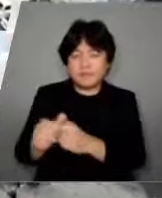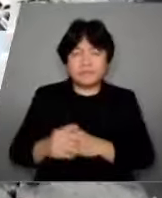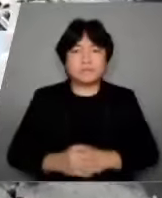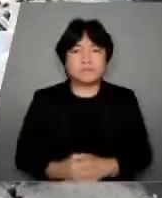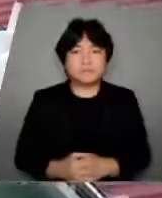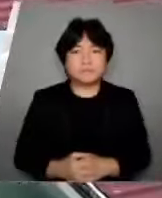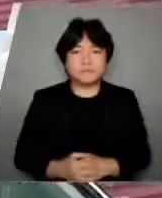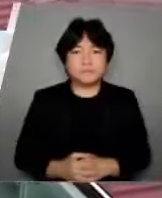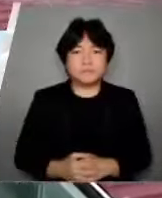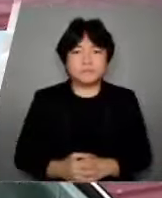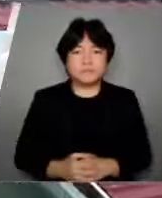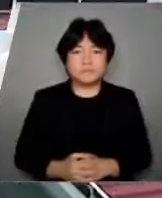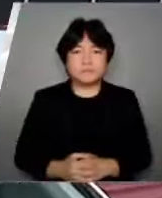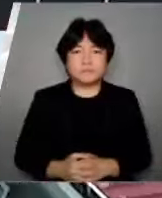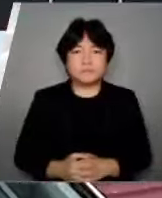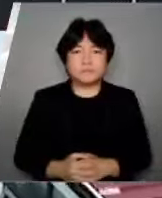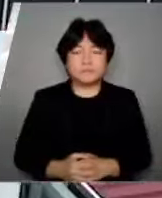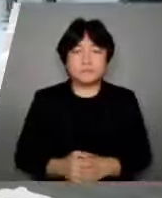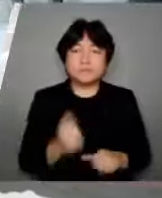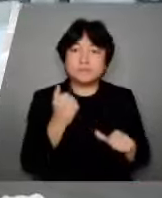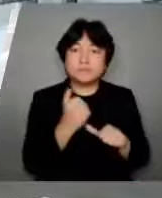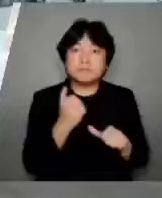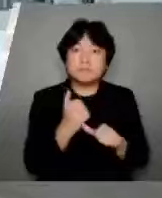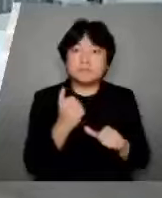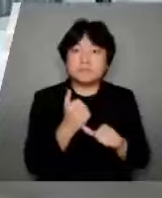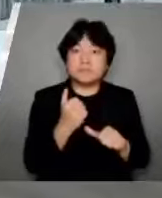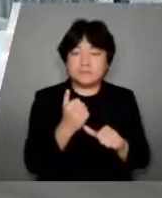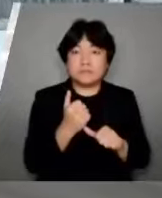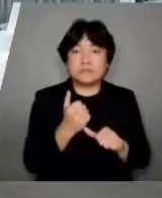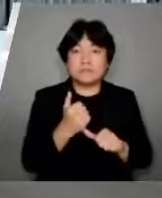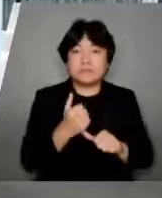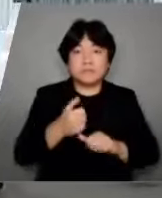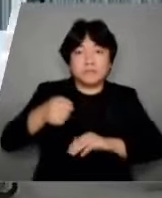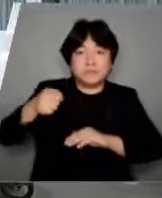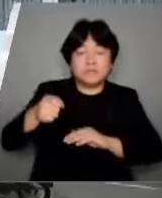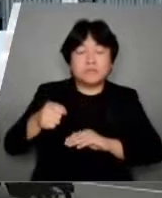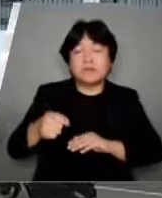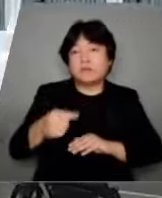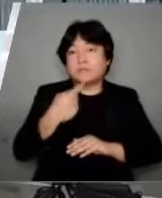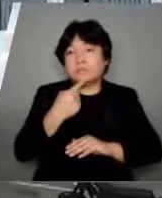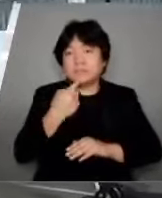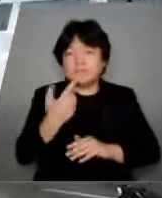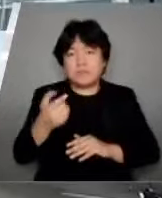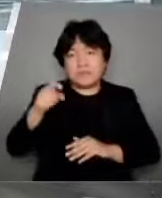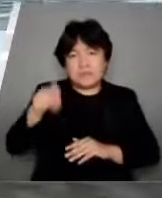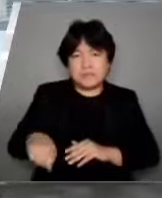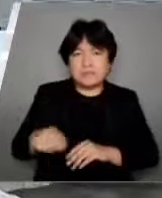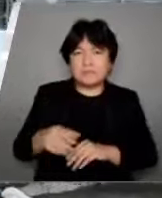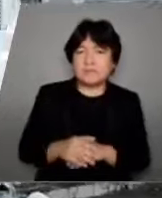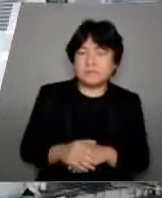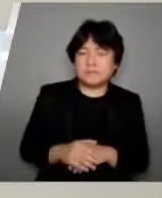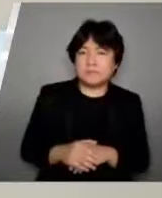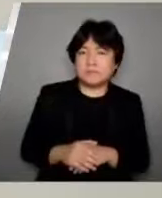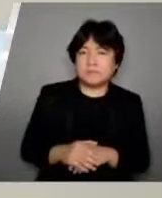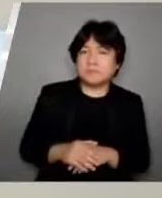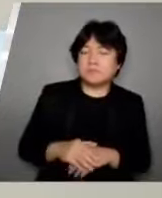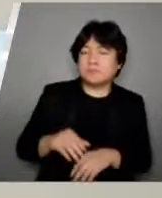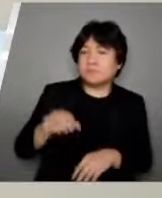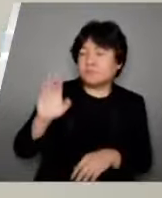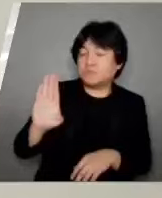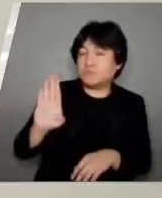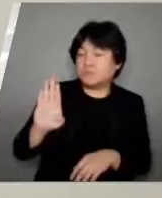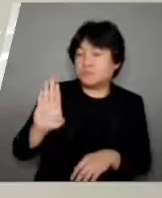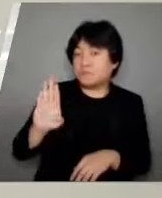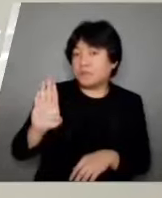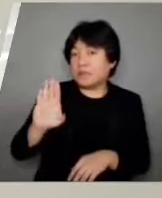Justice Secretary na i-review muna ang naunang utos ng Bureau of Immigration. We will clarify with the immigration people kung ano ang rules